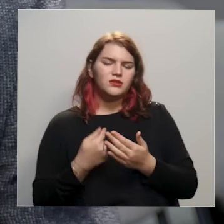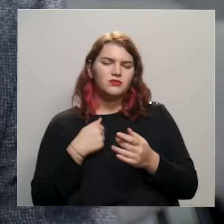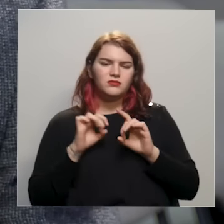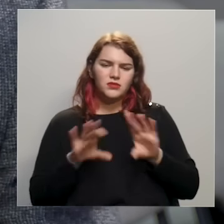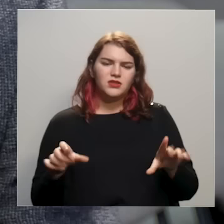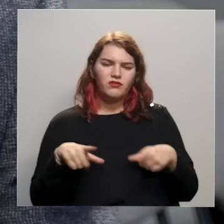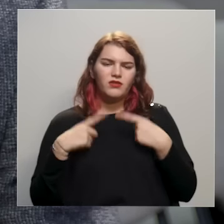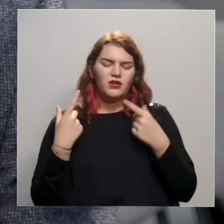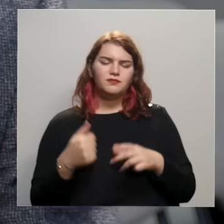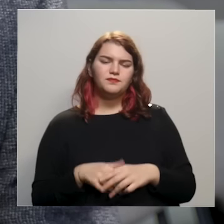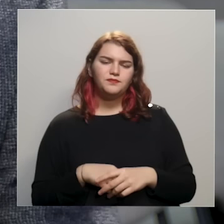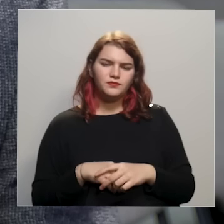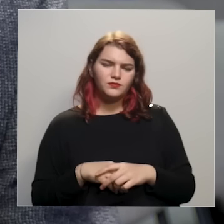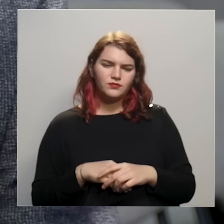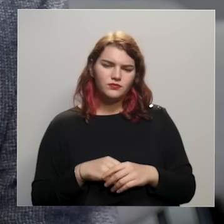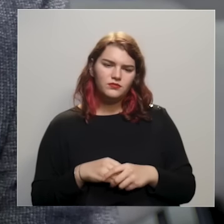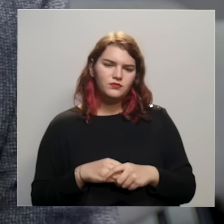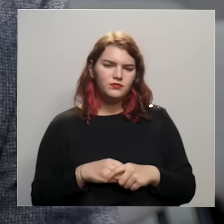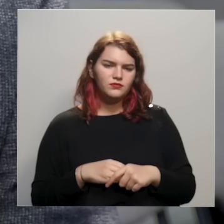stricat și